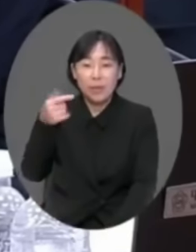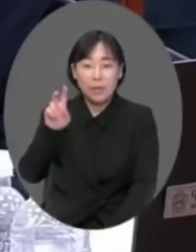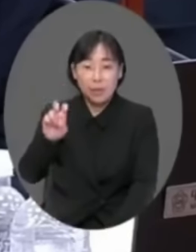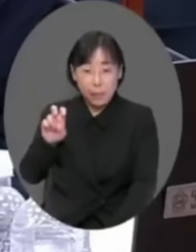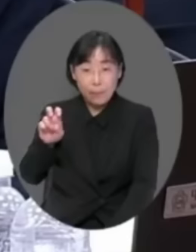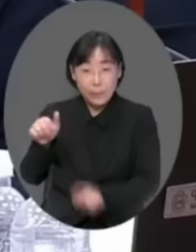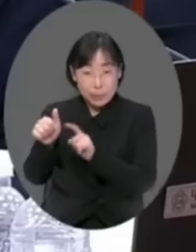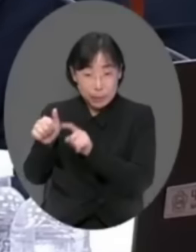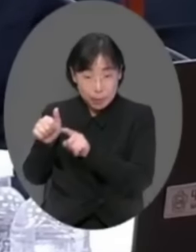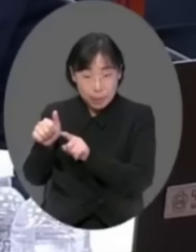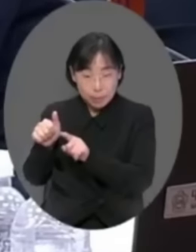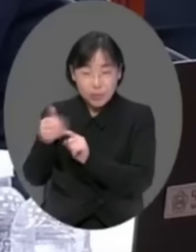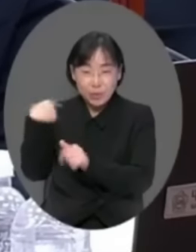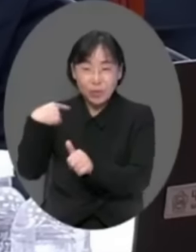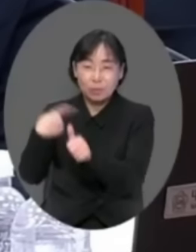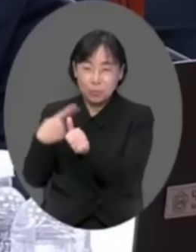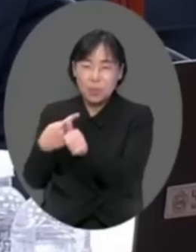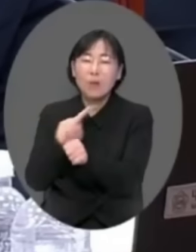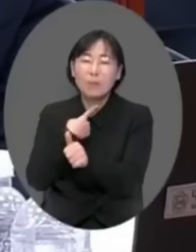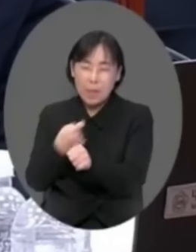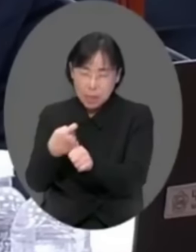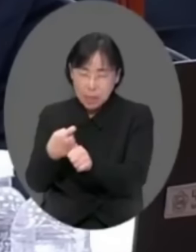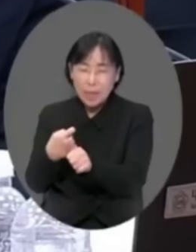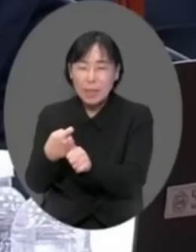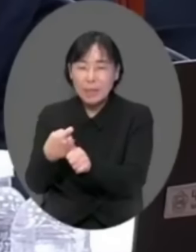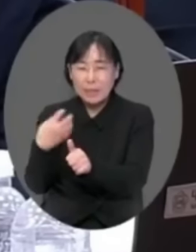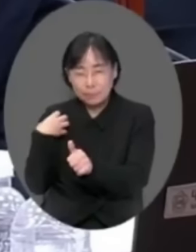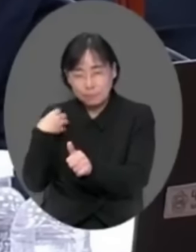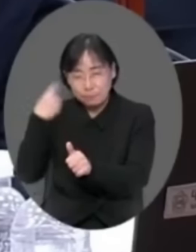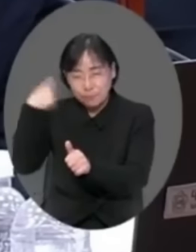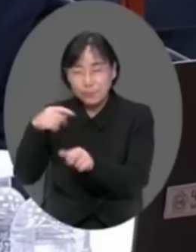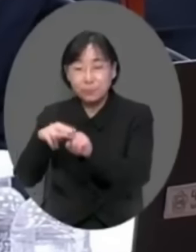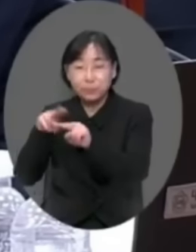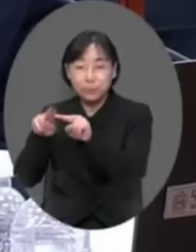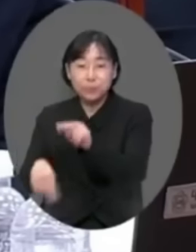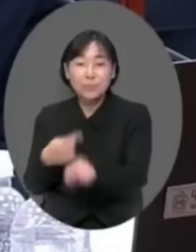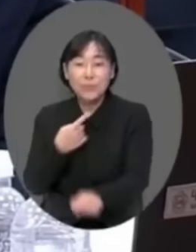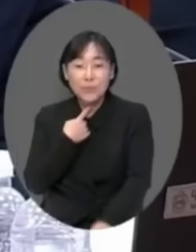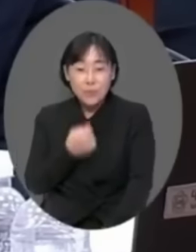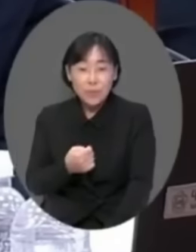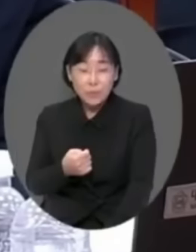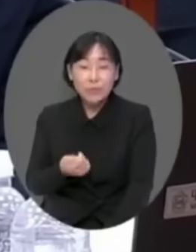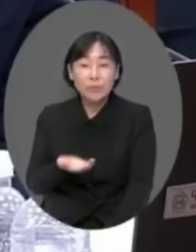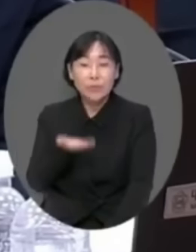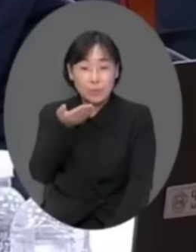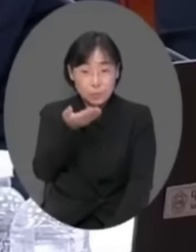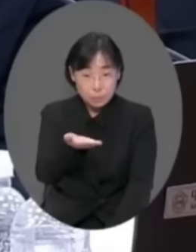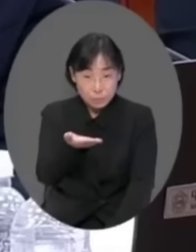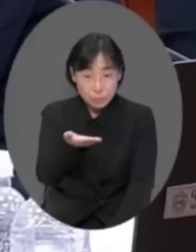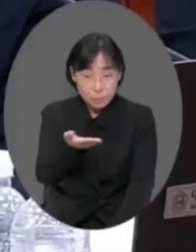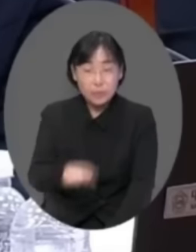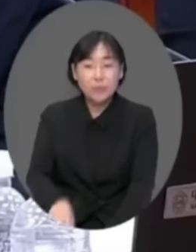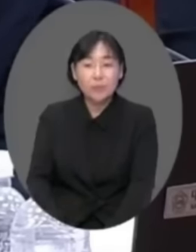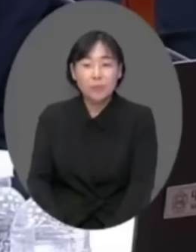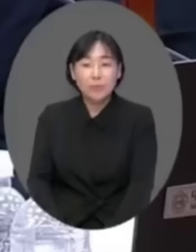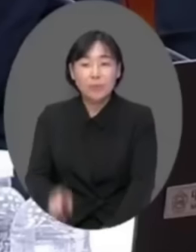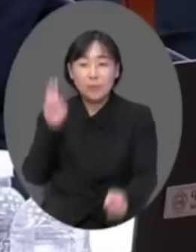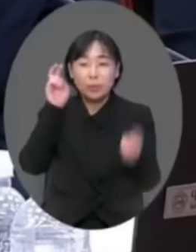판매하고 어떤 연관성이 있으며 도대체 무슨 능력 검증 거가